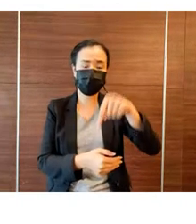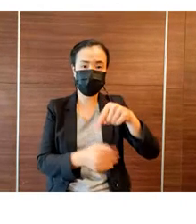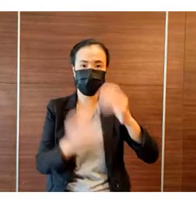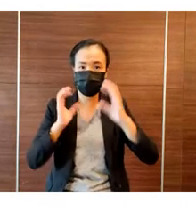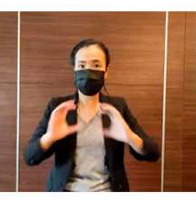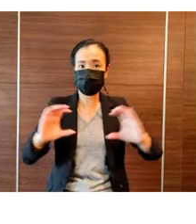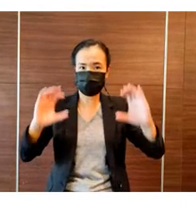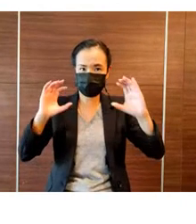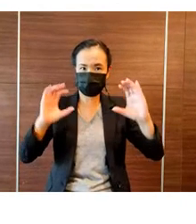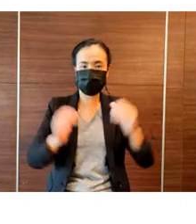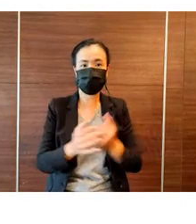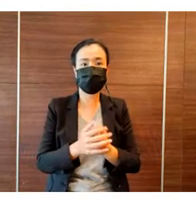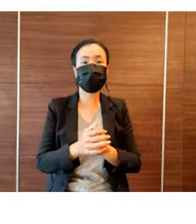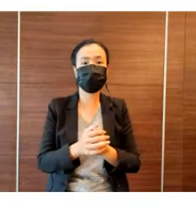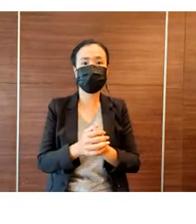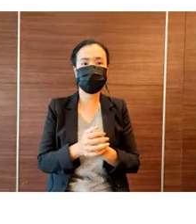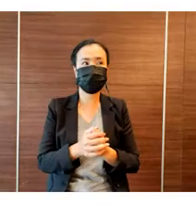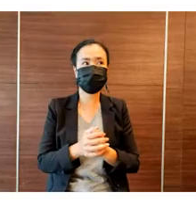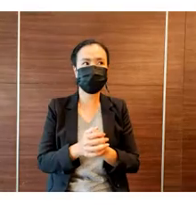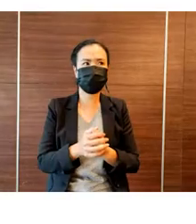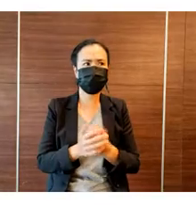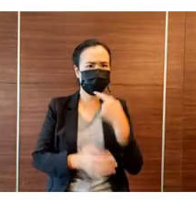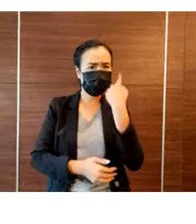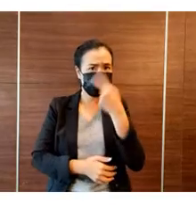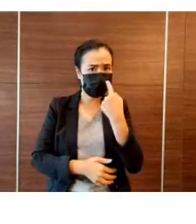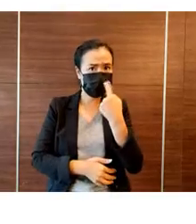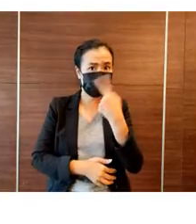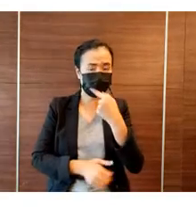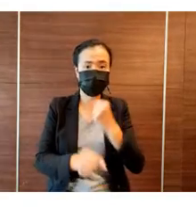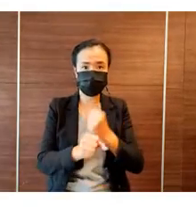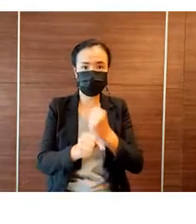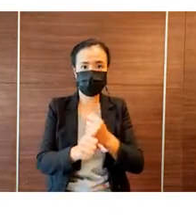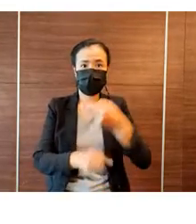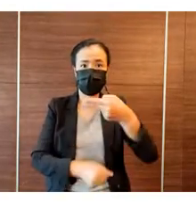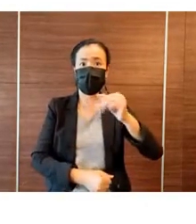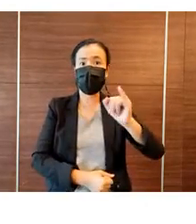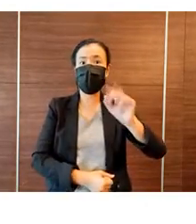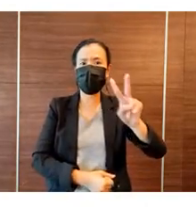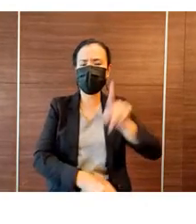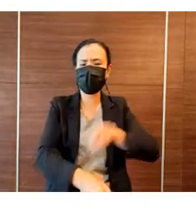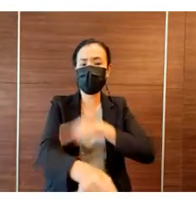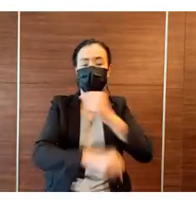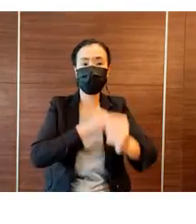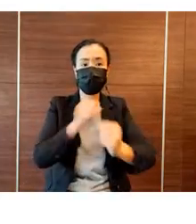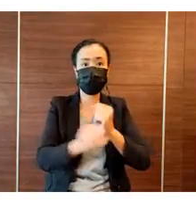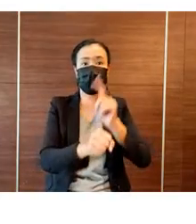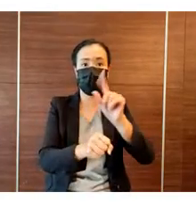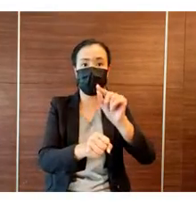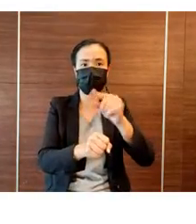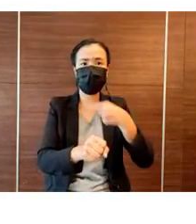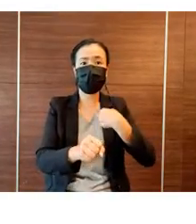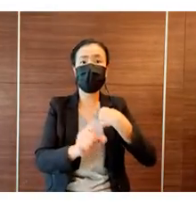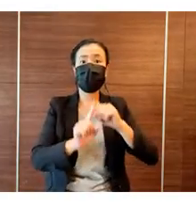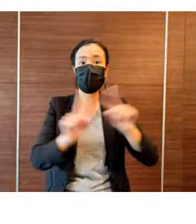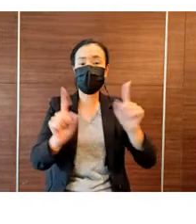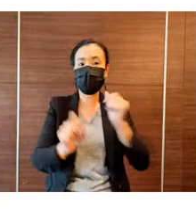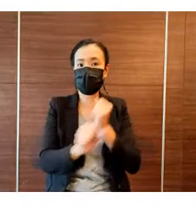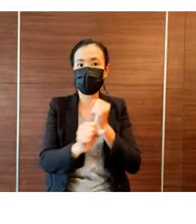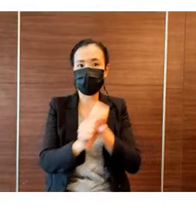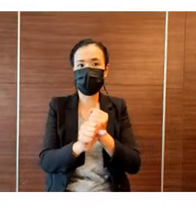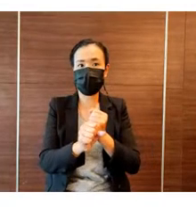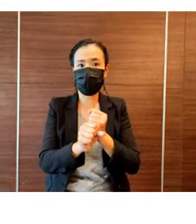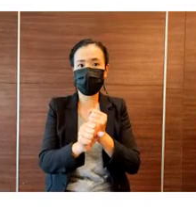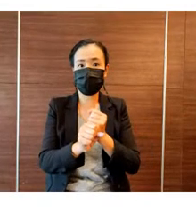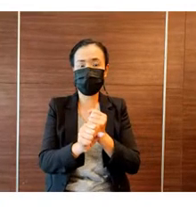าครัฐตัวเองจันทวรีเป็นใครจันทวรีเป็นคนที่ทำงานด้าน HIV มาประมาณ20ปีแต่ไม่เคยทำงานด้านกลุ่มช